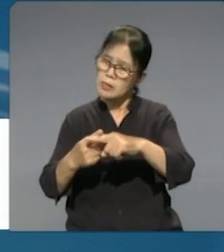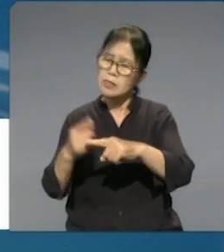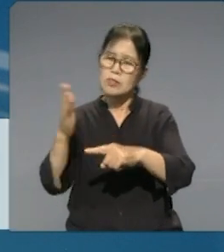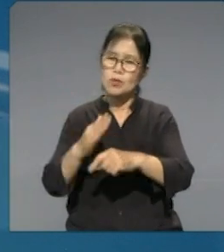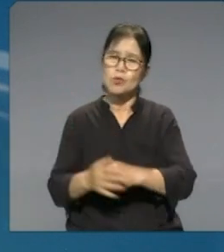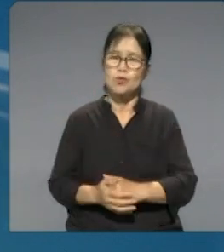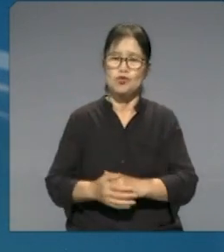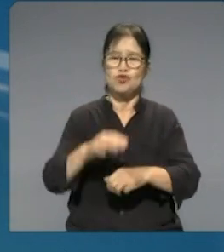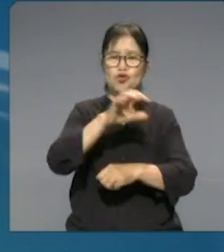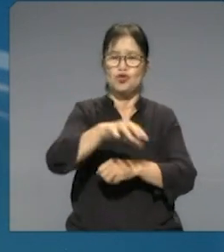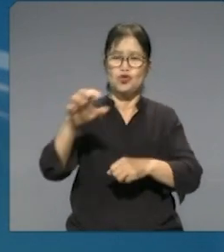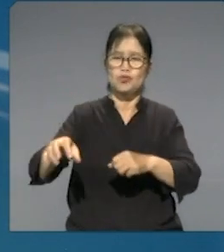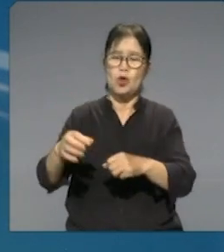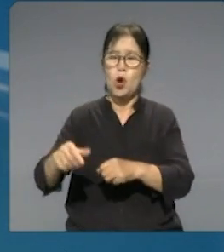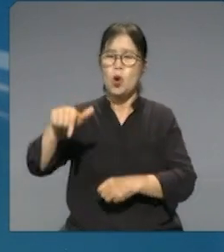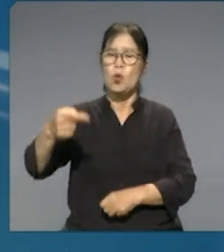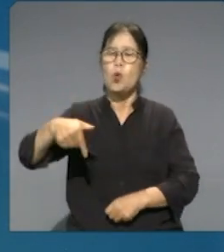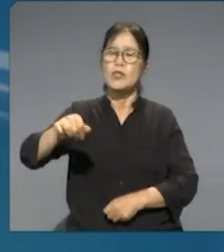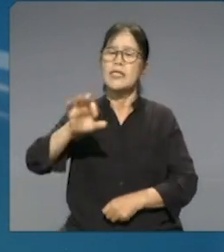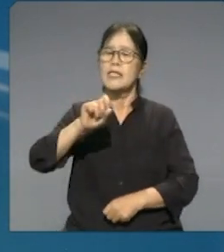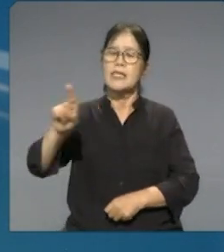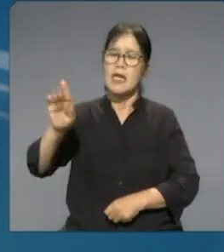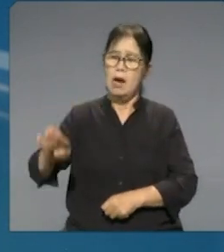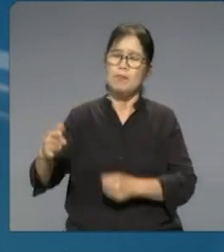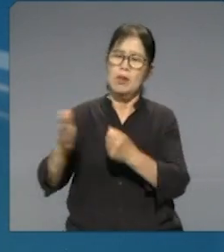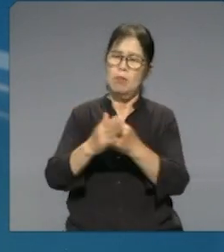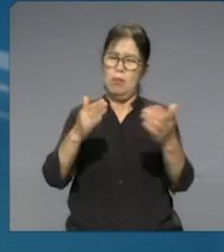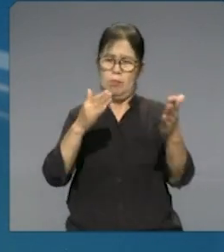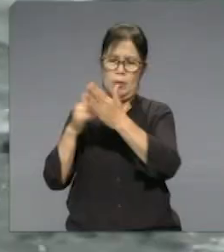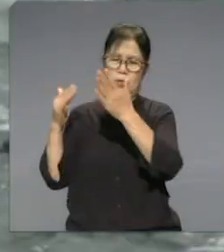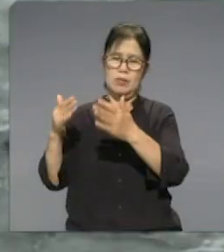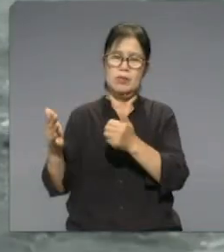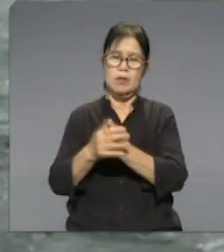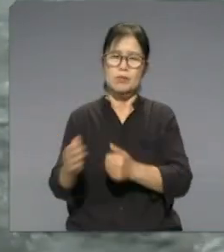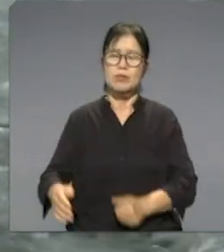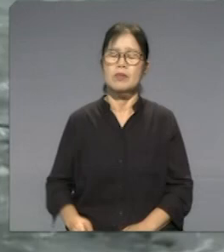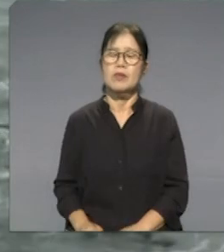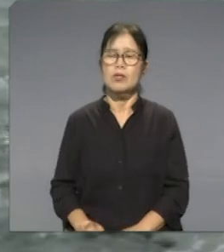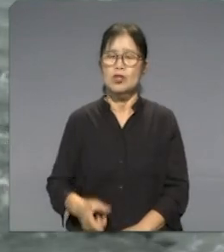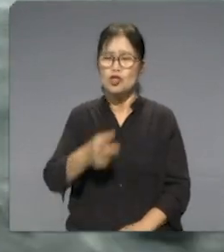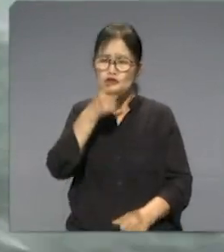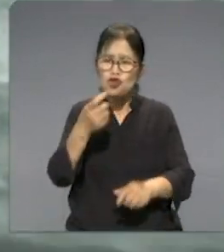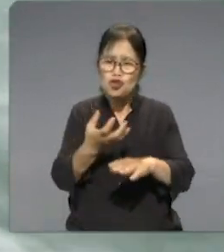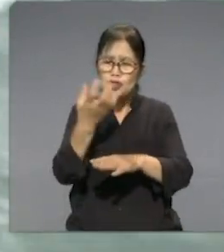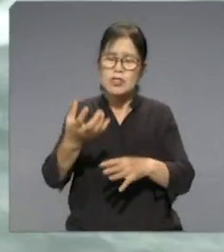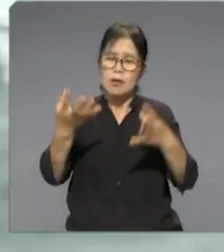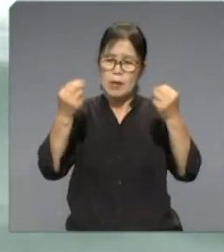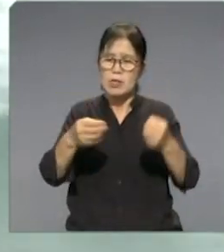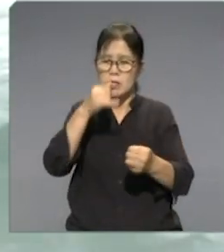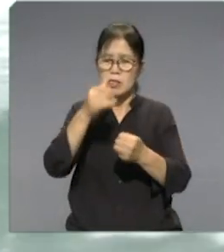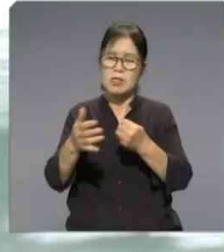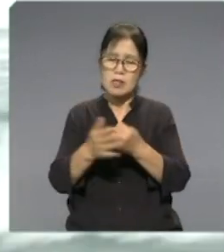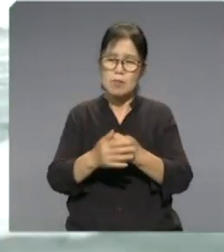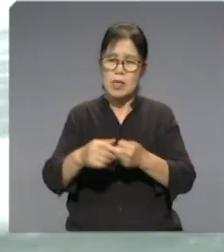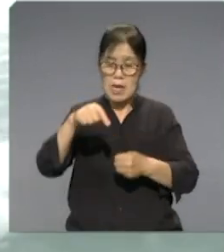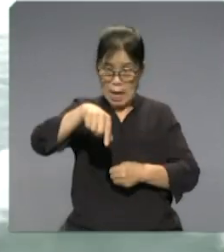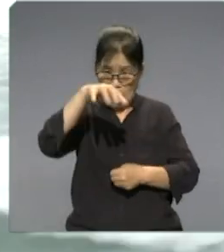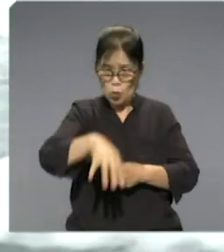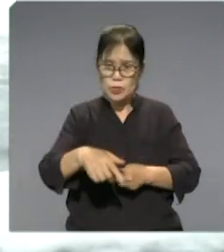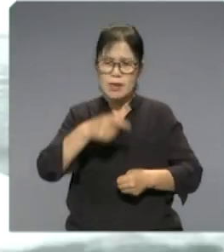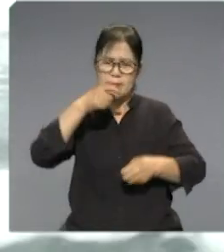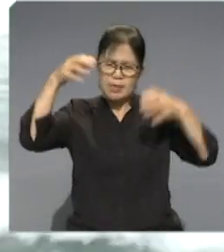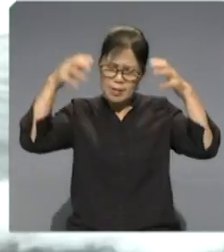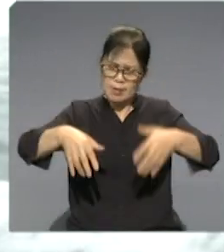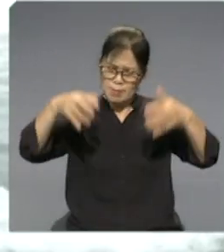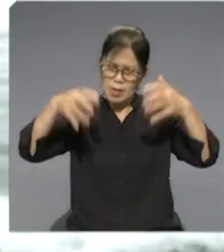정도입니다. 주변 고기압 세력에 의해서 막혀 있기 때문입니다. 또 수증기를 많이 머금은 상태라서 그만큼 한 지역에 많은 비를